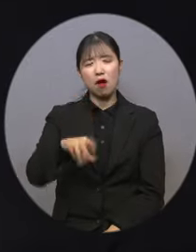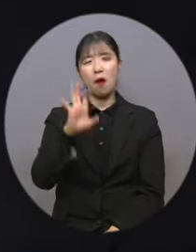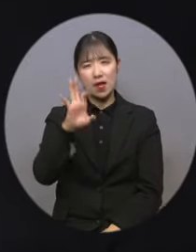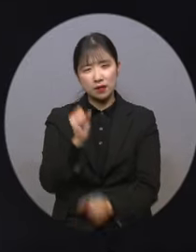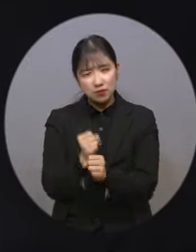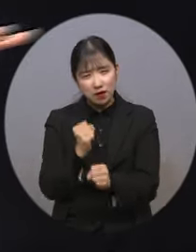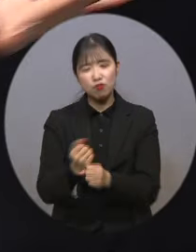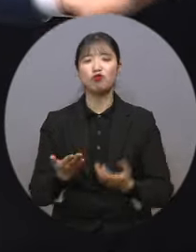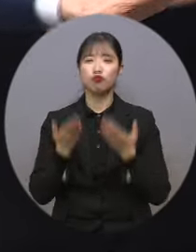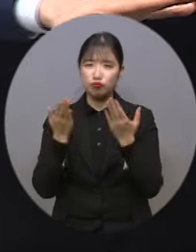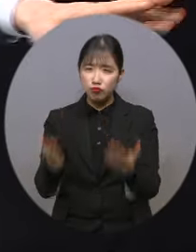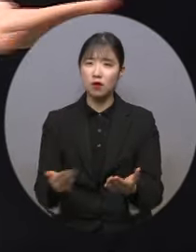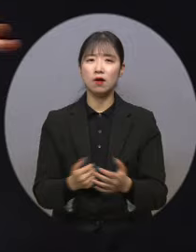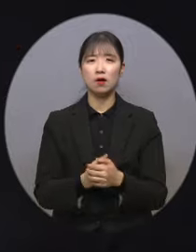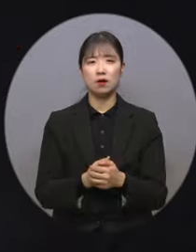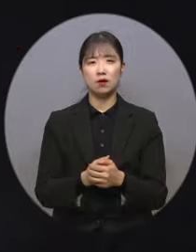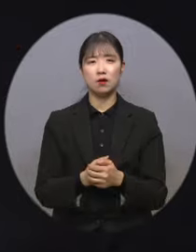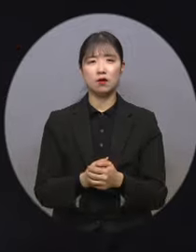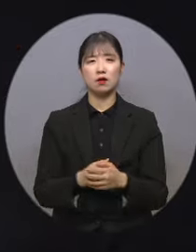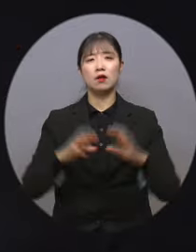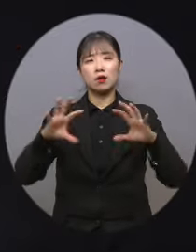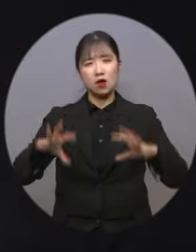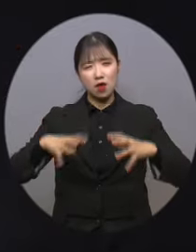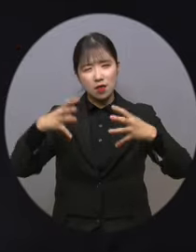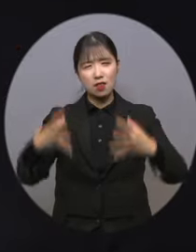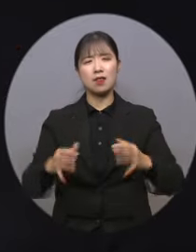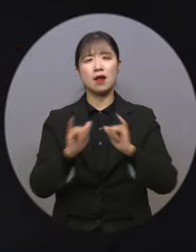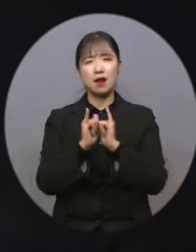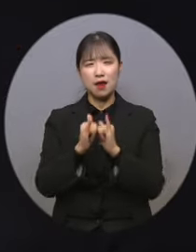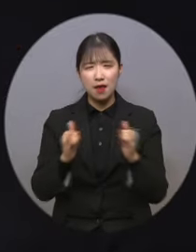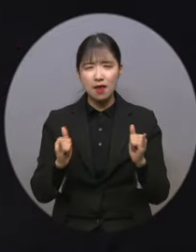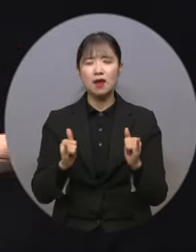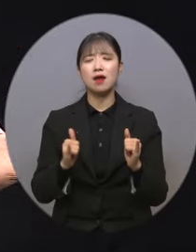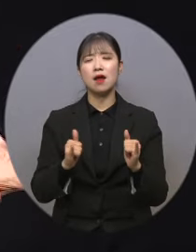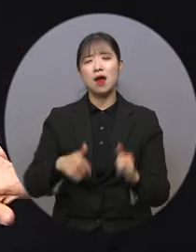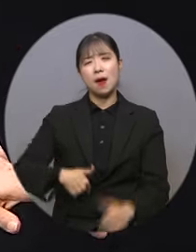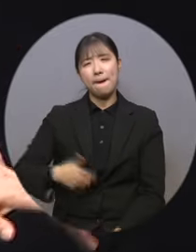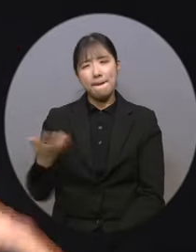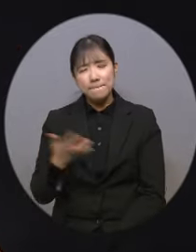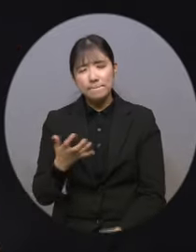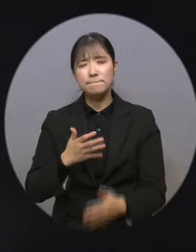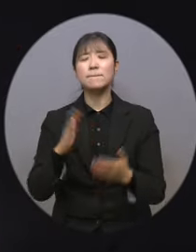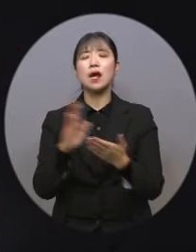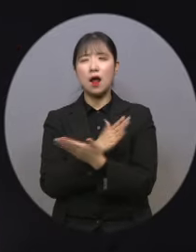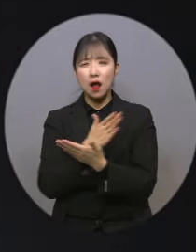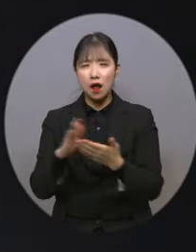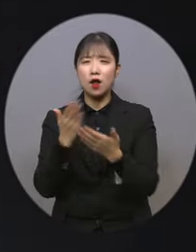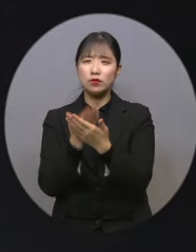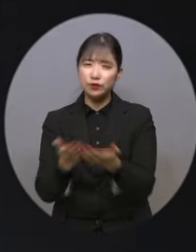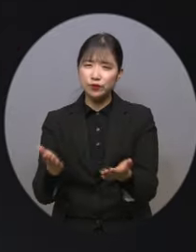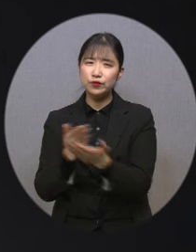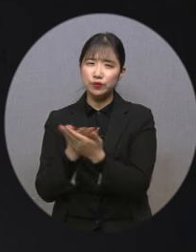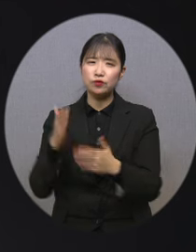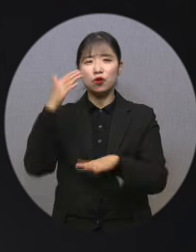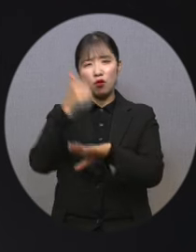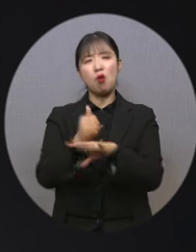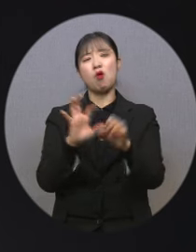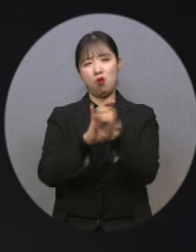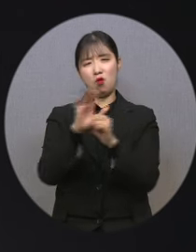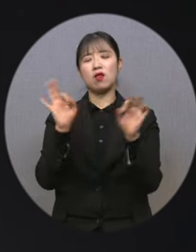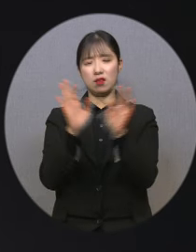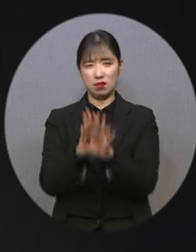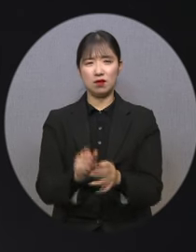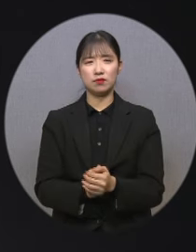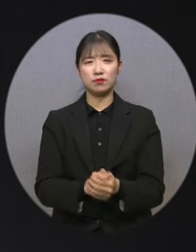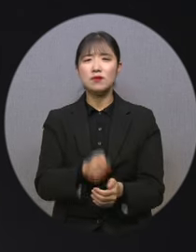주고 수세식 을 만들어주고 이렇게 전 세계인들에게 아픔을 나눌 때 곤란한 가능 거에요 소상공인들에게 계속